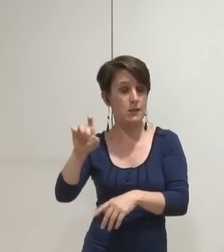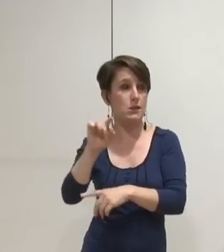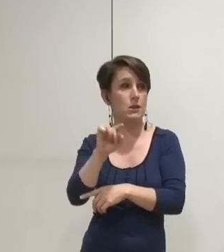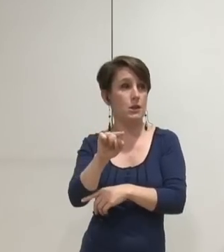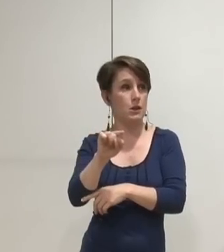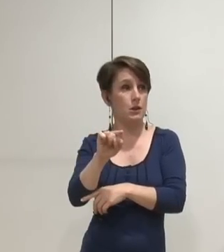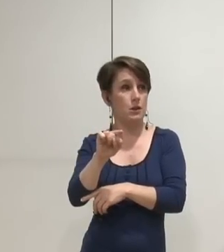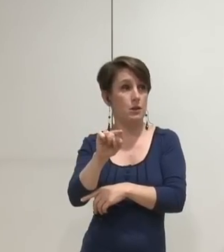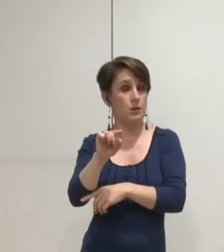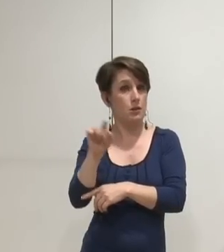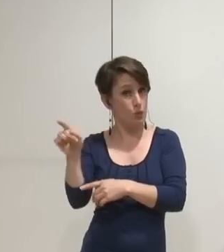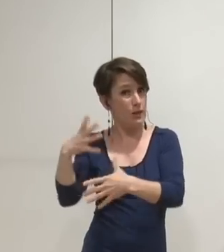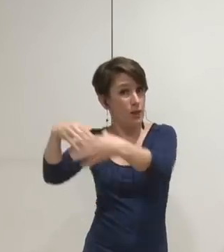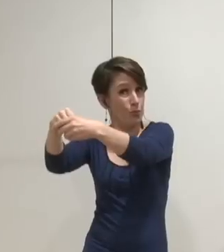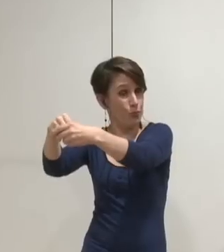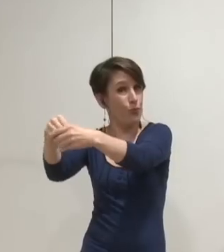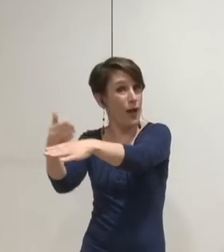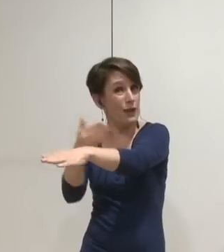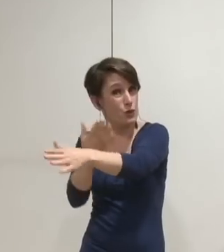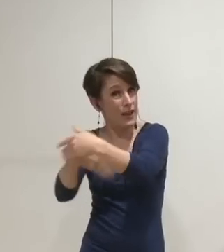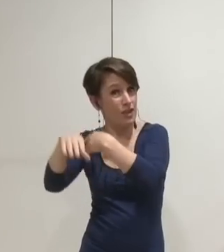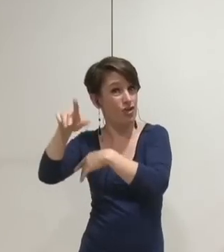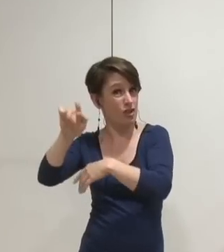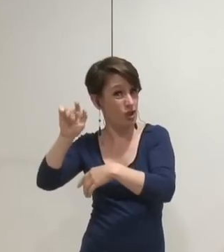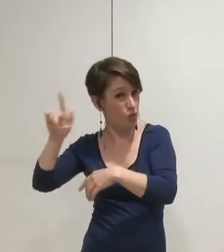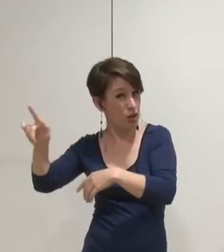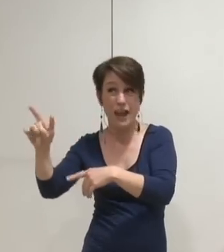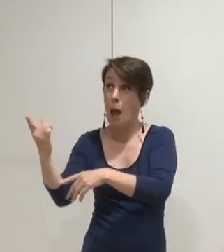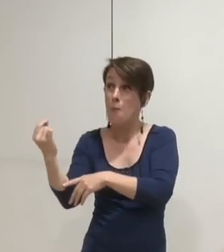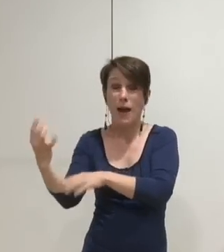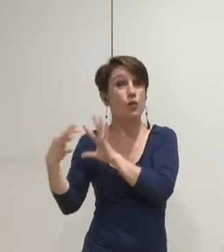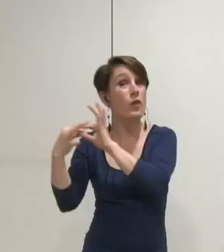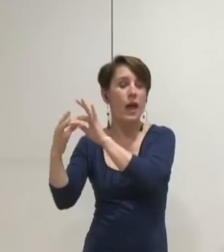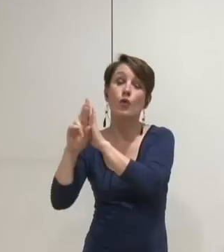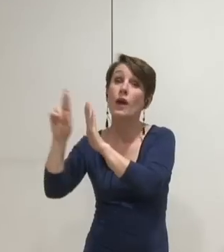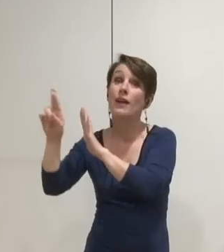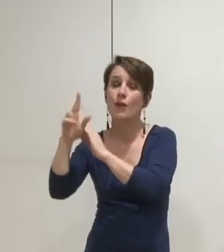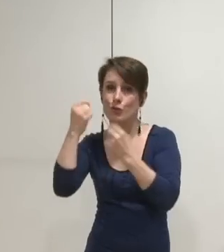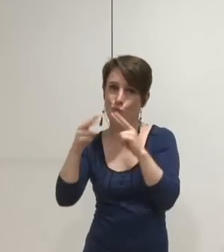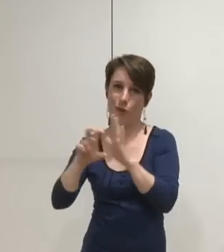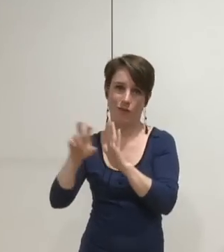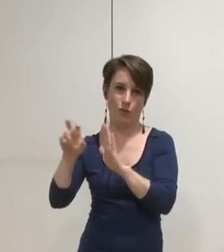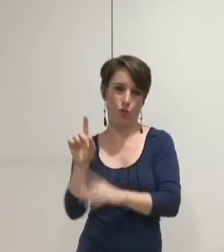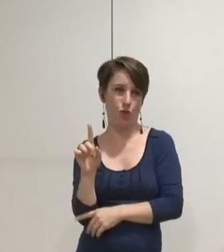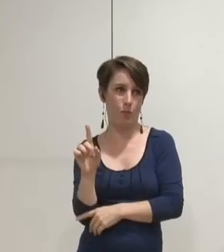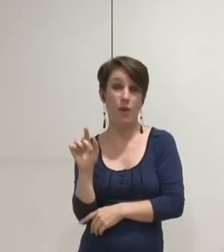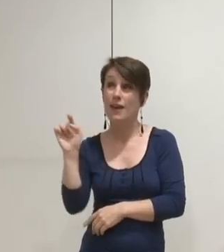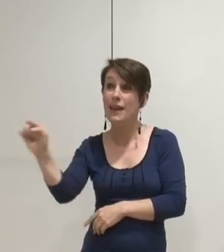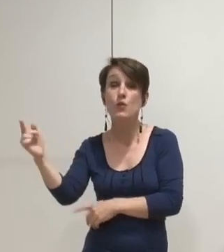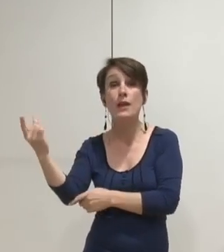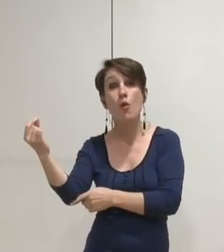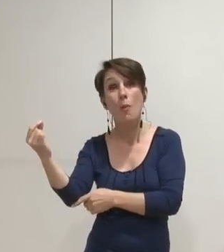partenaire référence de référence de la ville partenaire qui je le rappelle au passage n'a pas touché de